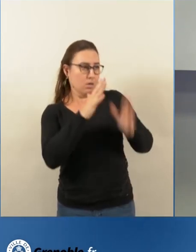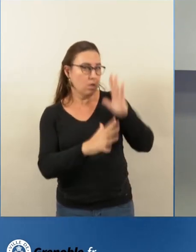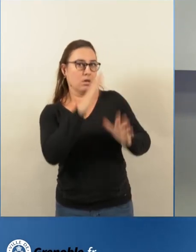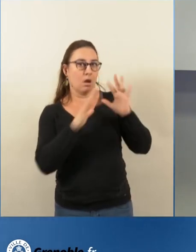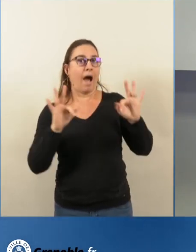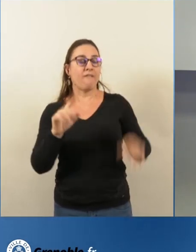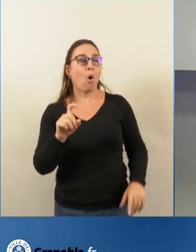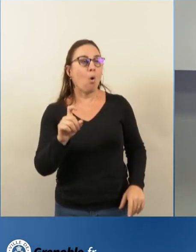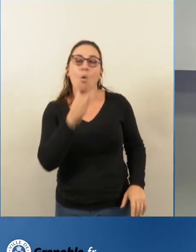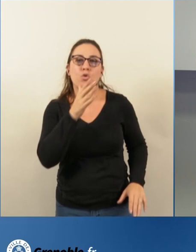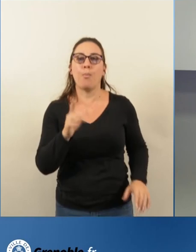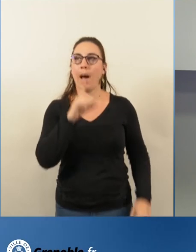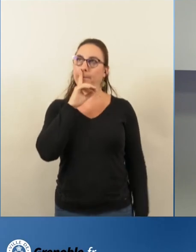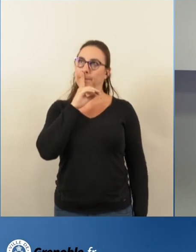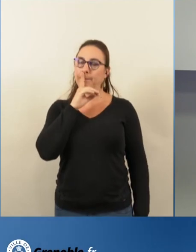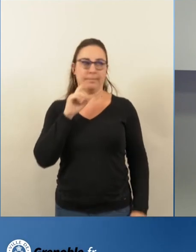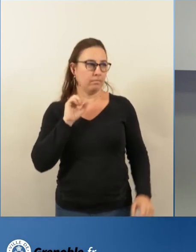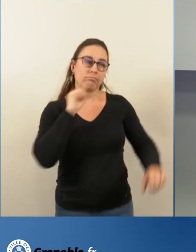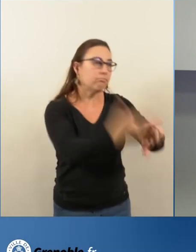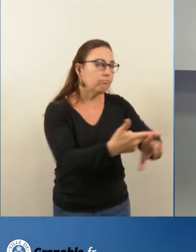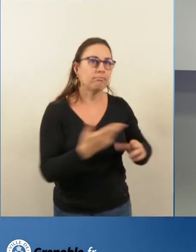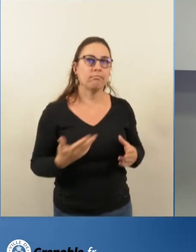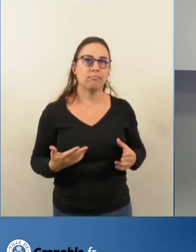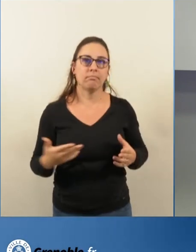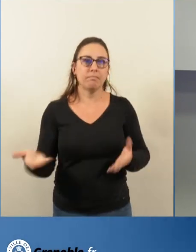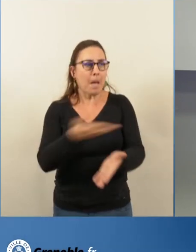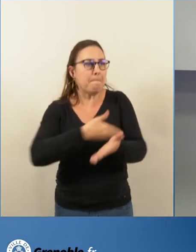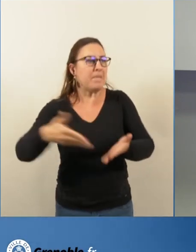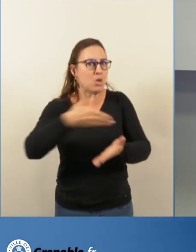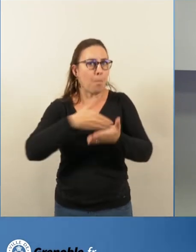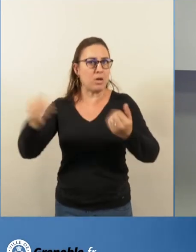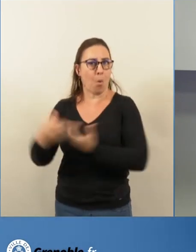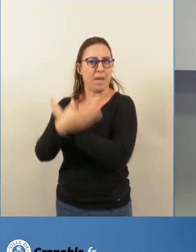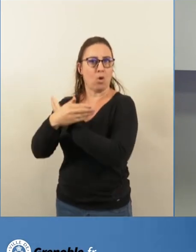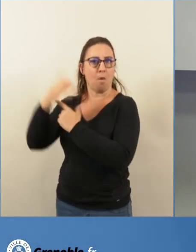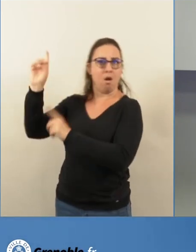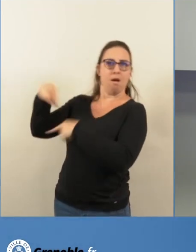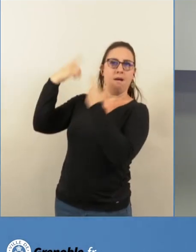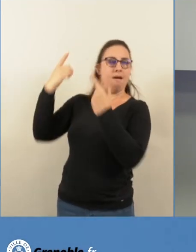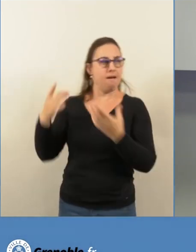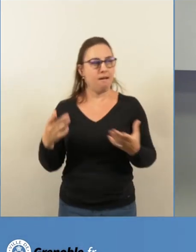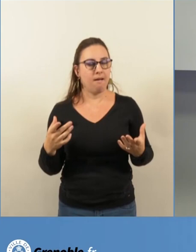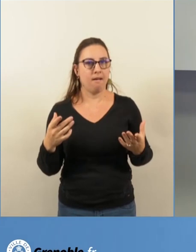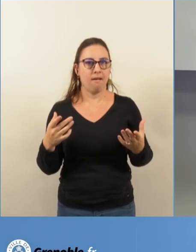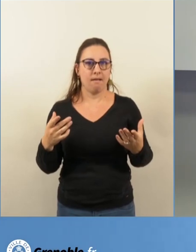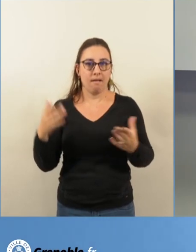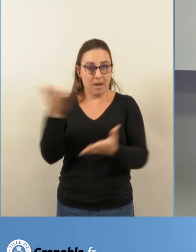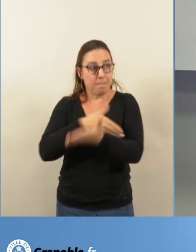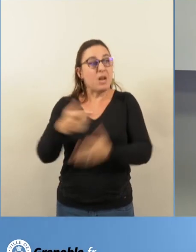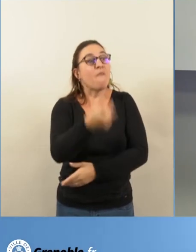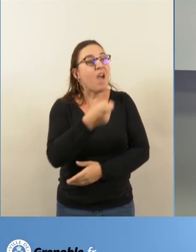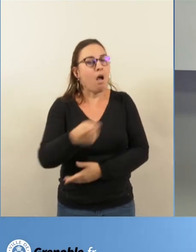question de l'eau sans réagir les millions que nous demandent la métropole sur le transfert de l'eau c'est les millions de la